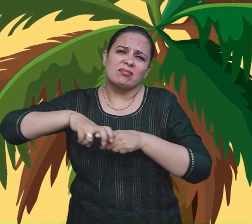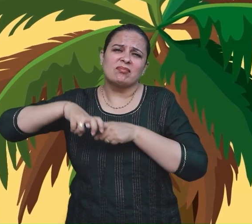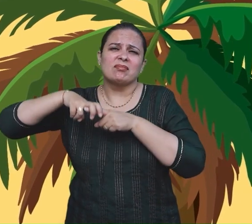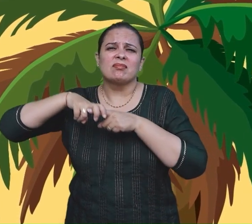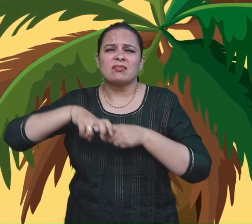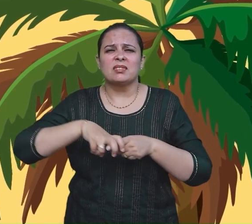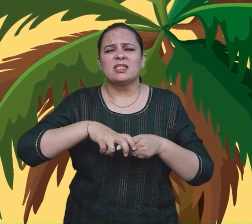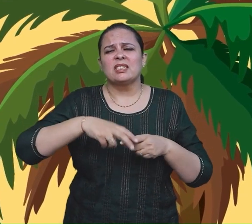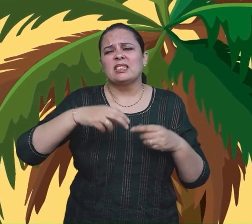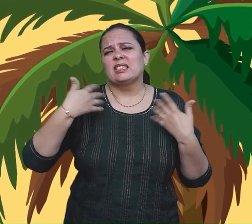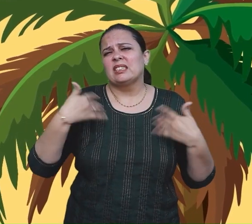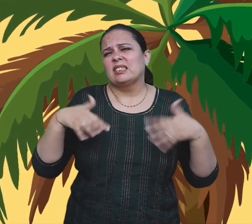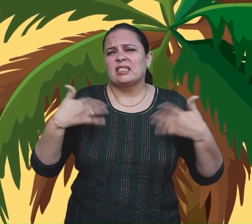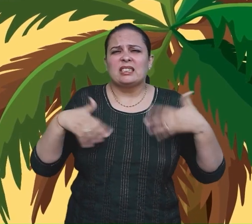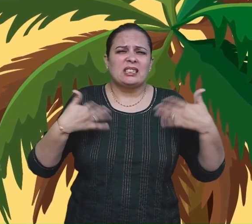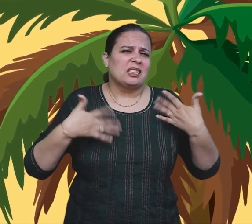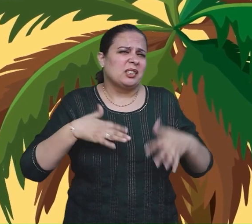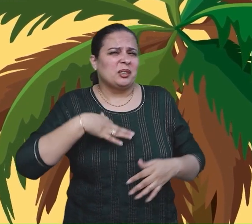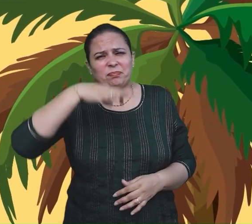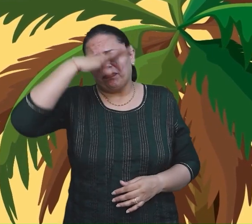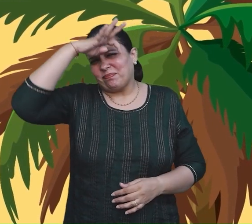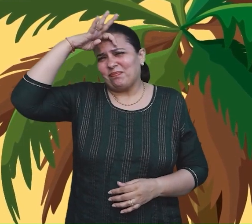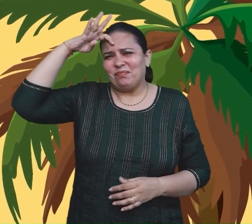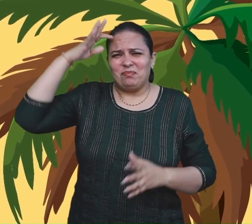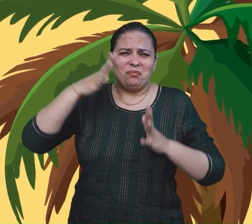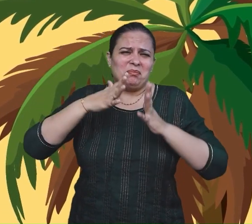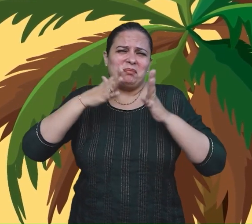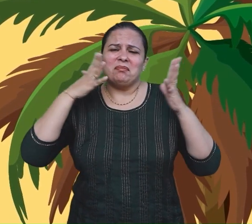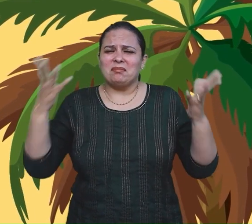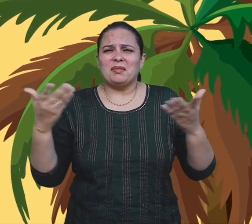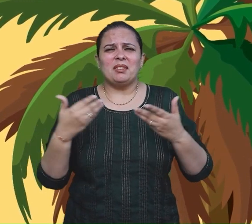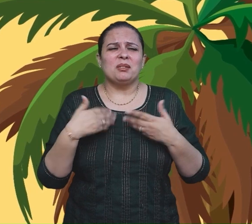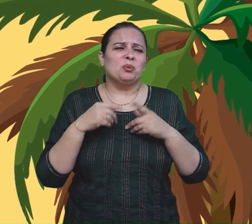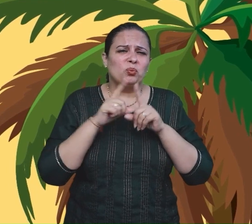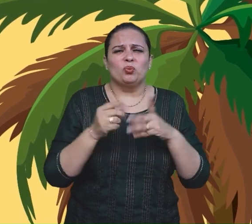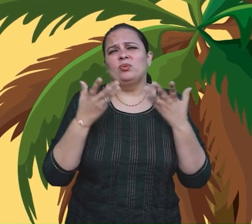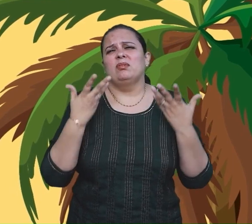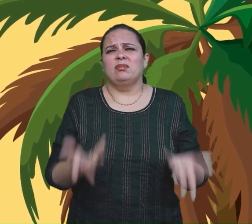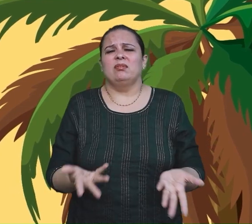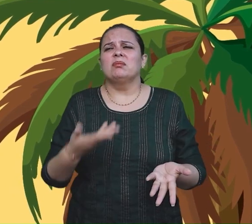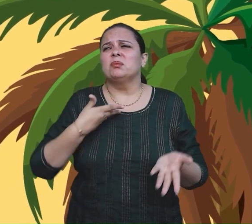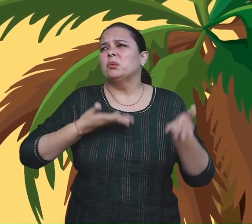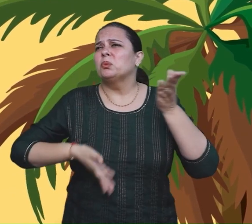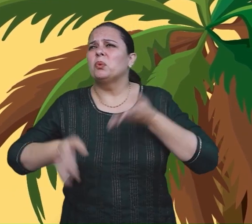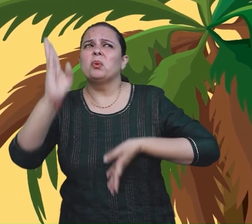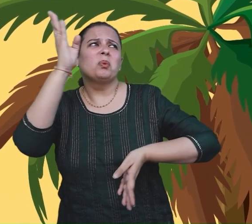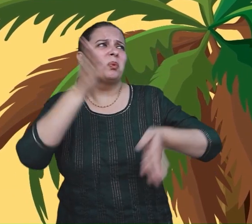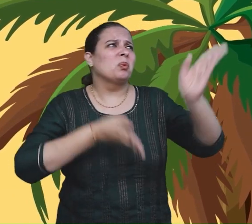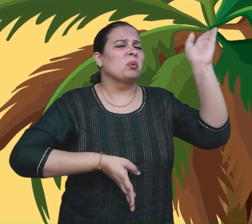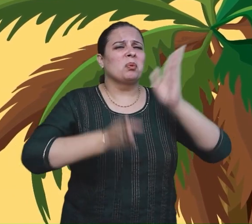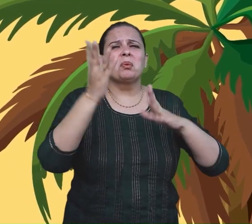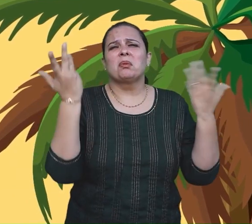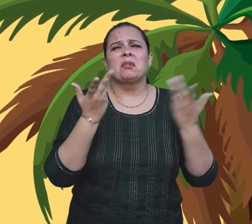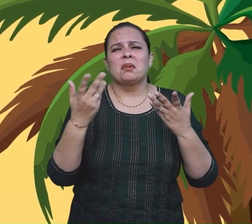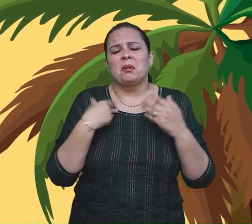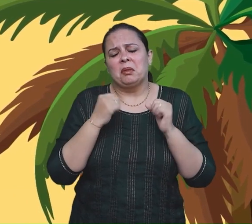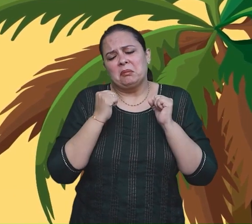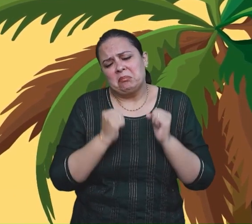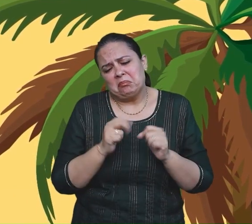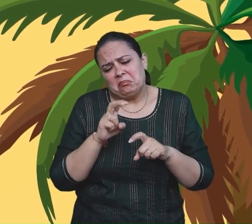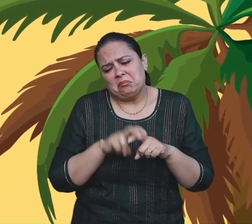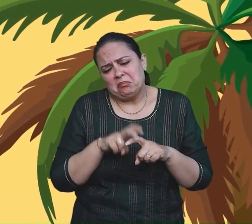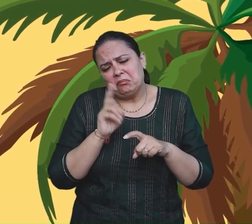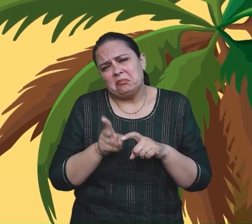उफ, इतनी गर्मी हो रही है, आखिर मैं क्या करूं? कहां जाऊं? बैठे बैठे पक गया